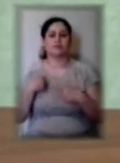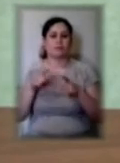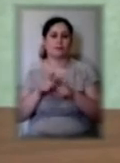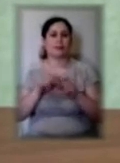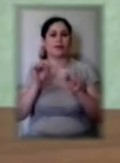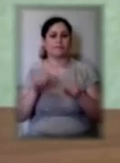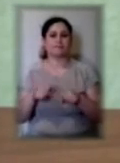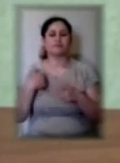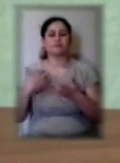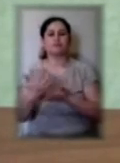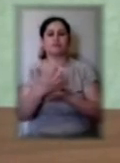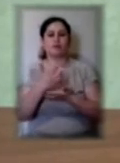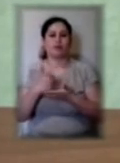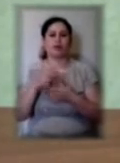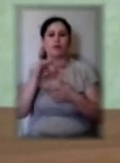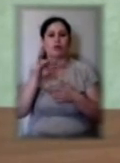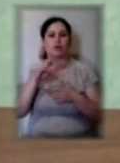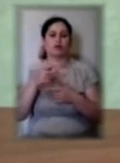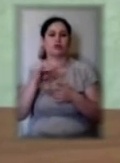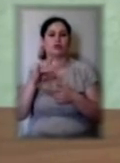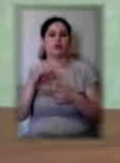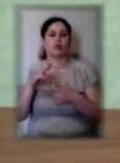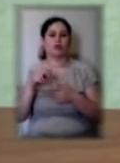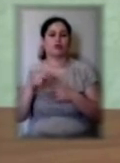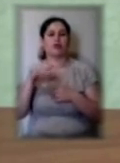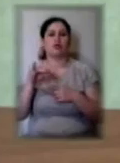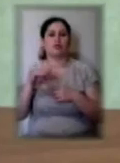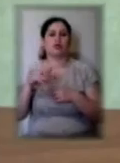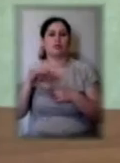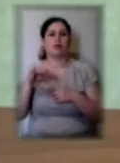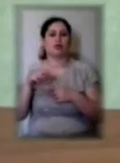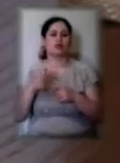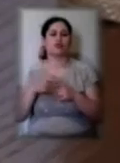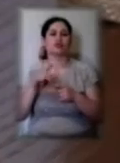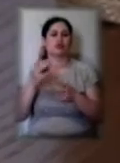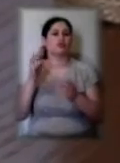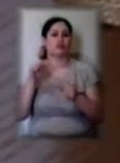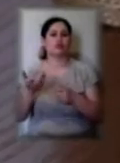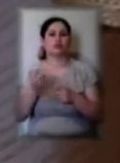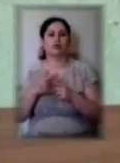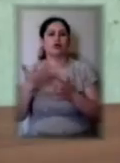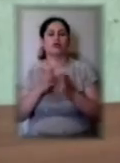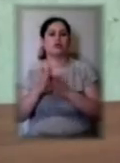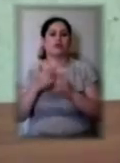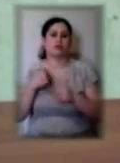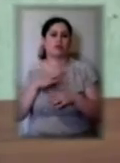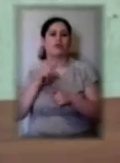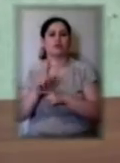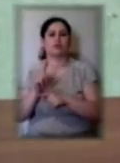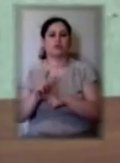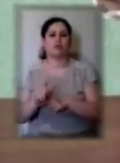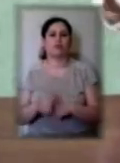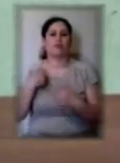Можна збирати полин, троянду, липу, м'яту – те, що доступне. Деякі трави я замовляю. Беремо просто